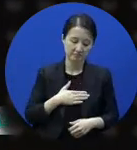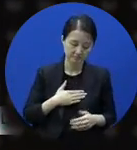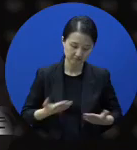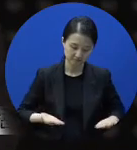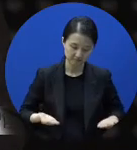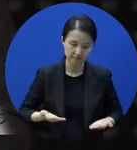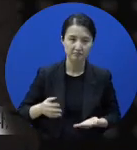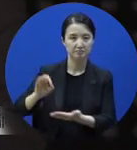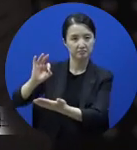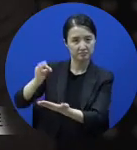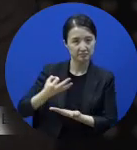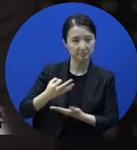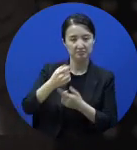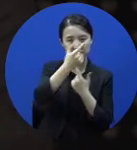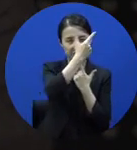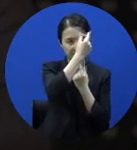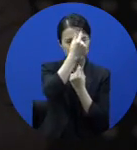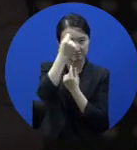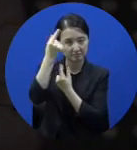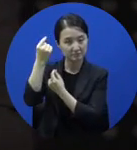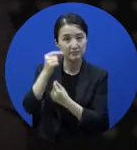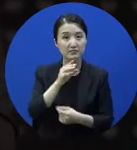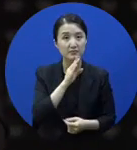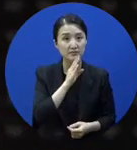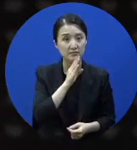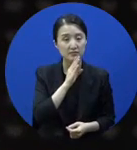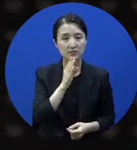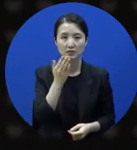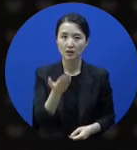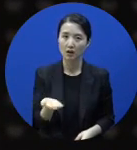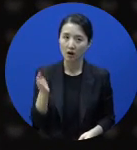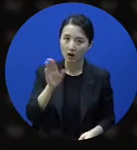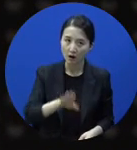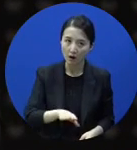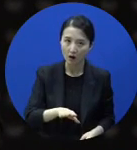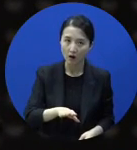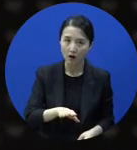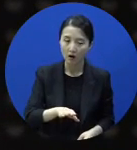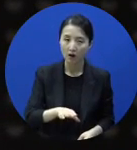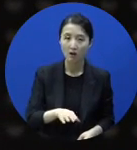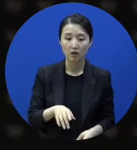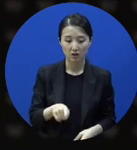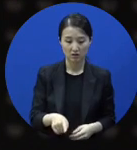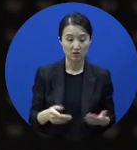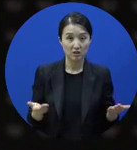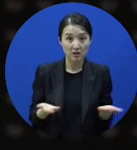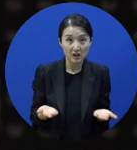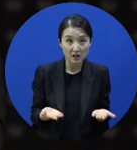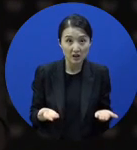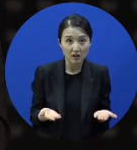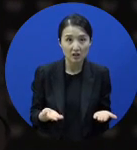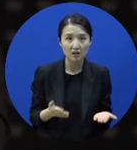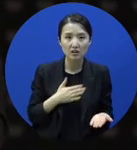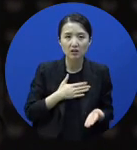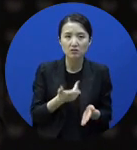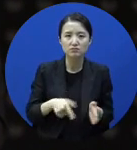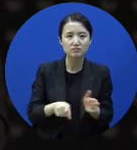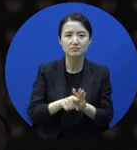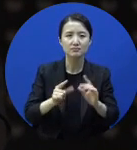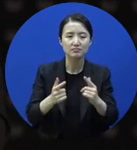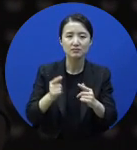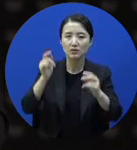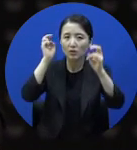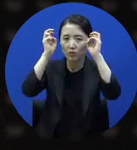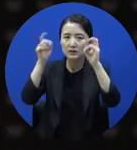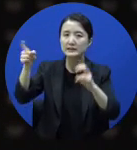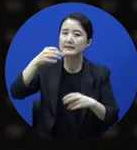익숙해지다 보면 다른 변화도 하지 못하고 그 일은 내 일이 아닌 거죠. 회사 일인 거죠. 그러다 보니까 어느 한 시점에 있다